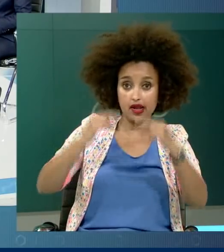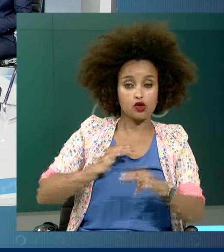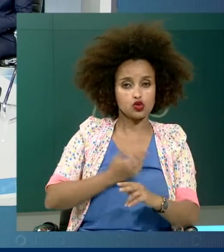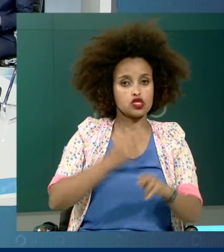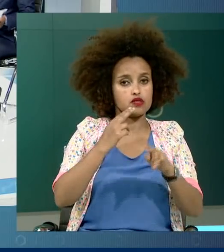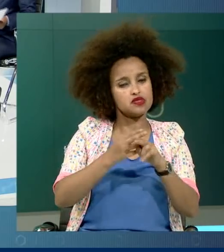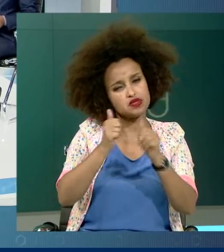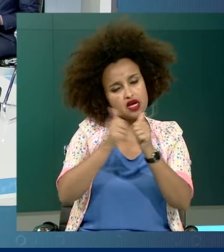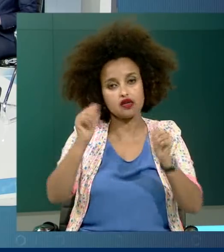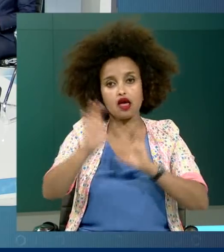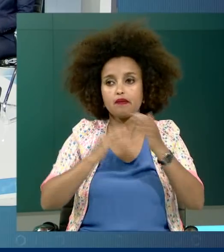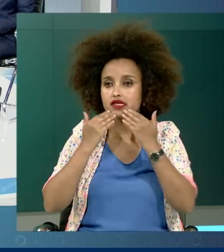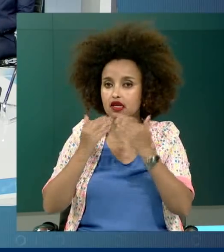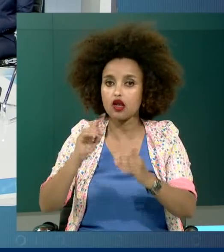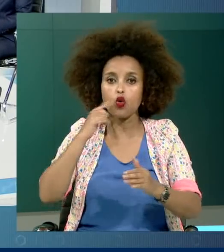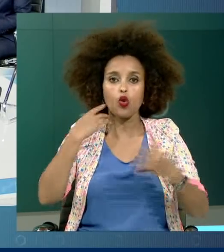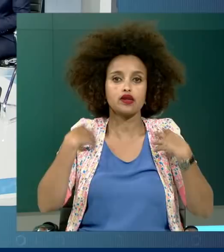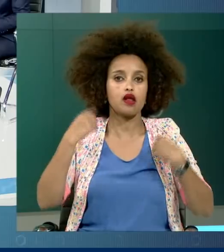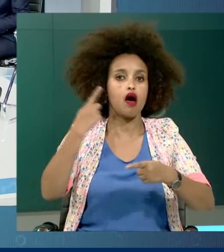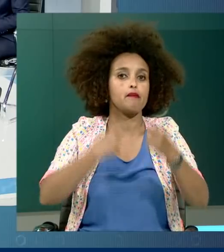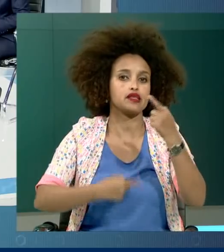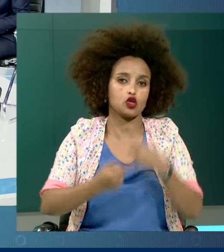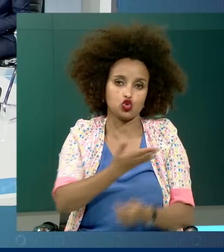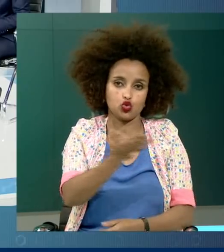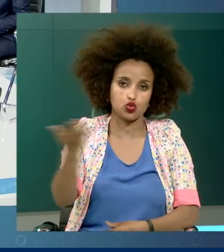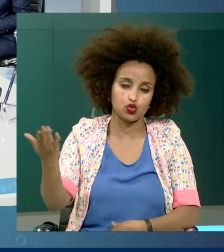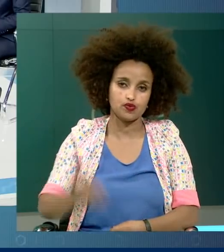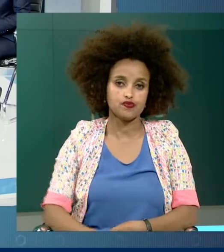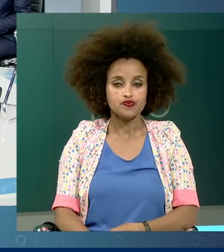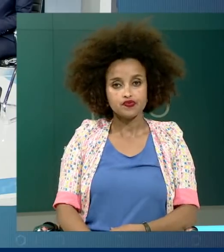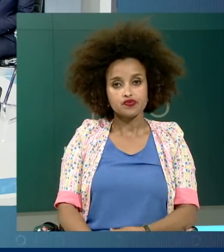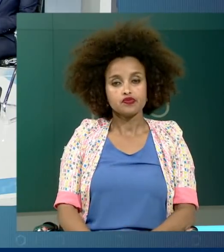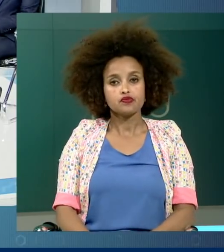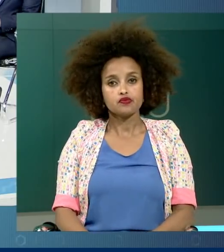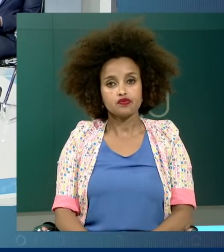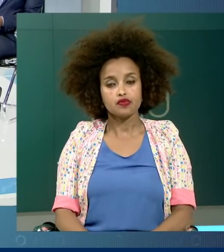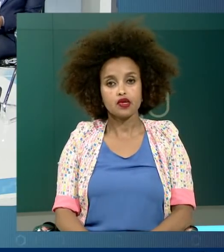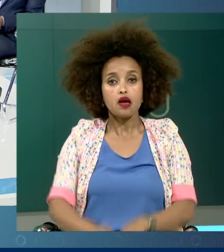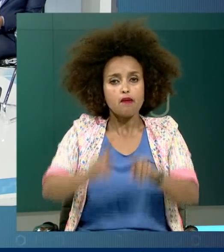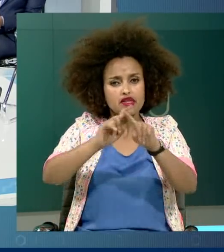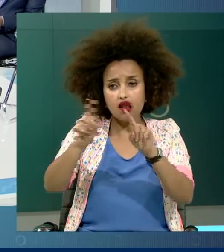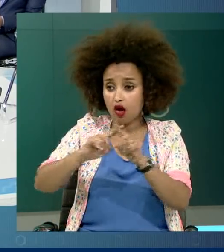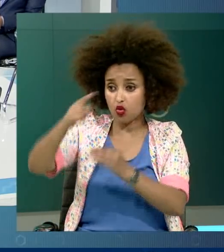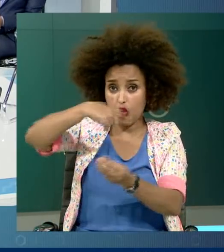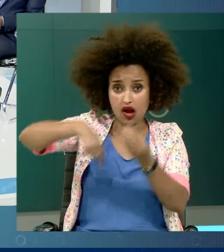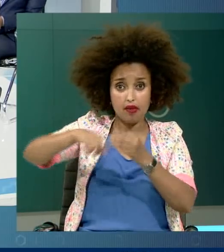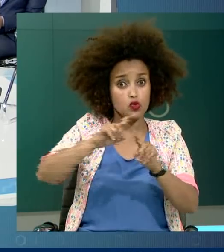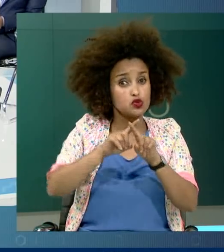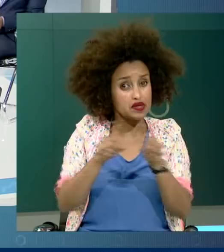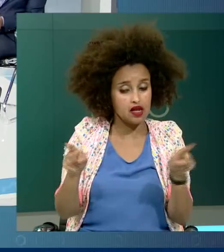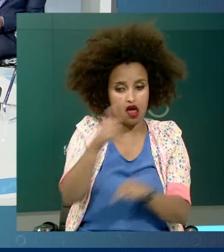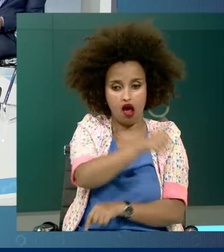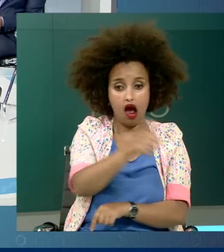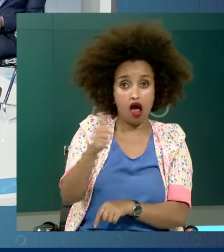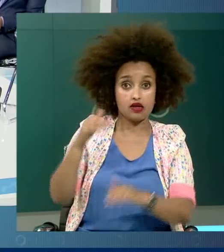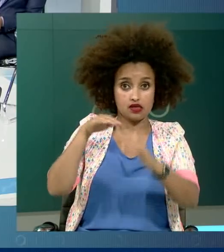ጋር ያመሰግናለሁ። እንኳን ደህና መጣችሁ ይላል ባልደረቦች። እንኳን ደህና ቆያችሁ። በተለያዩ አካባቢዎች በተለይ በመዲናችን